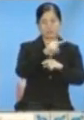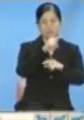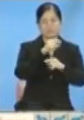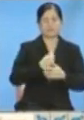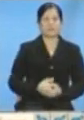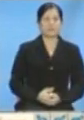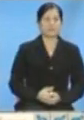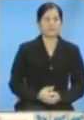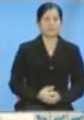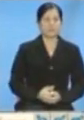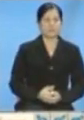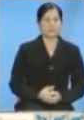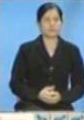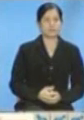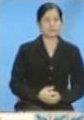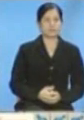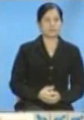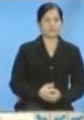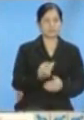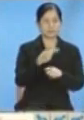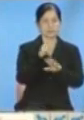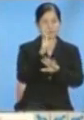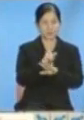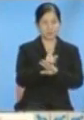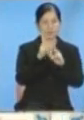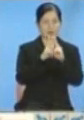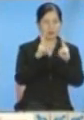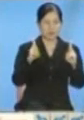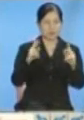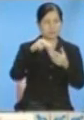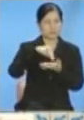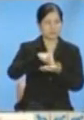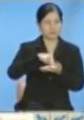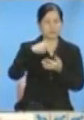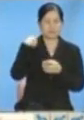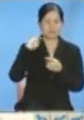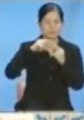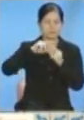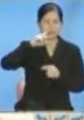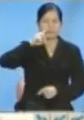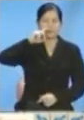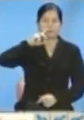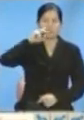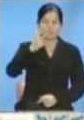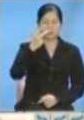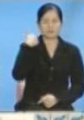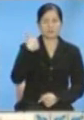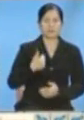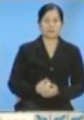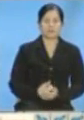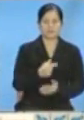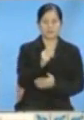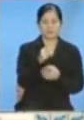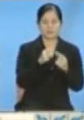บ่ายโมงครับท่านประธานกรรมาธิการได้ลุกขึ้น3รอบแล้วท่านประธานก็ได้มาทำหน้าที่ว่า